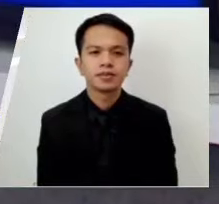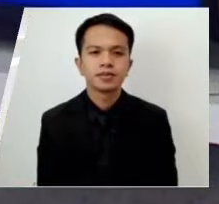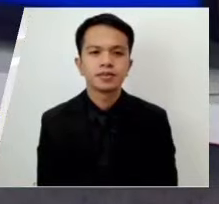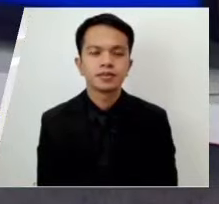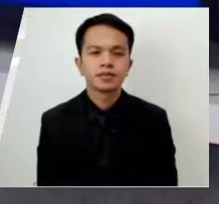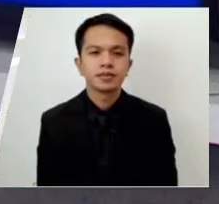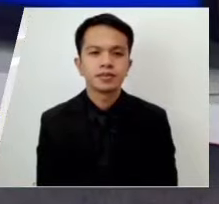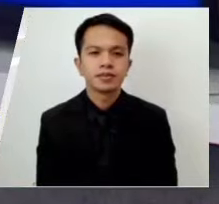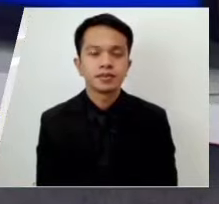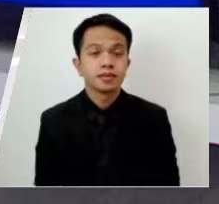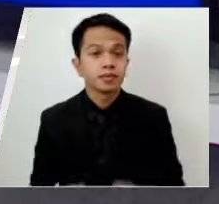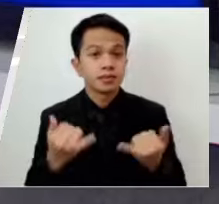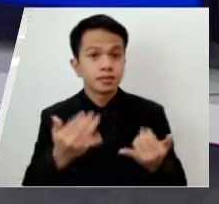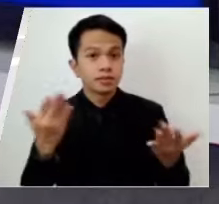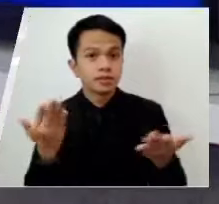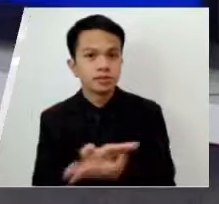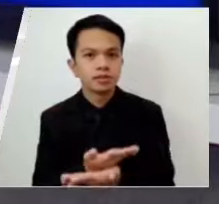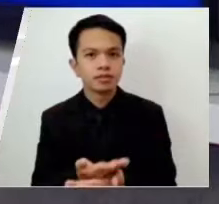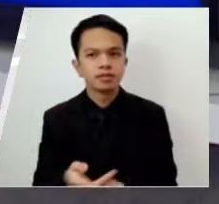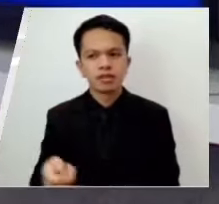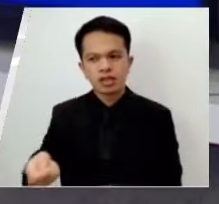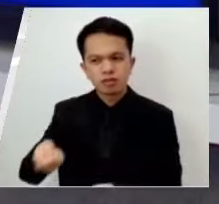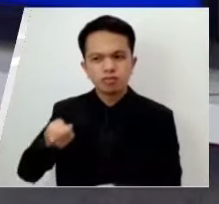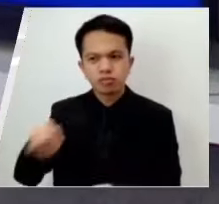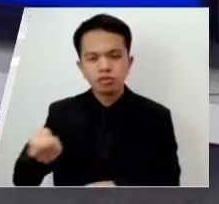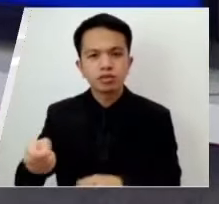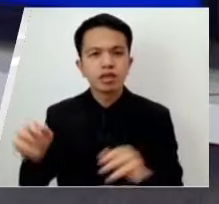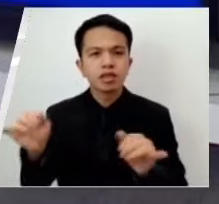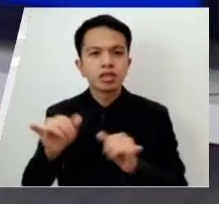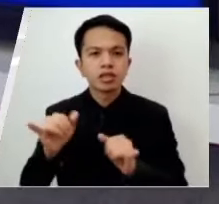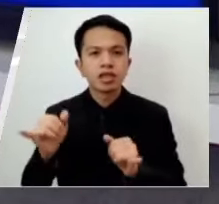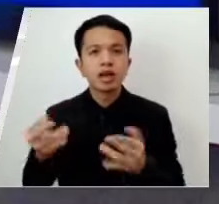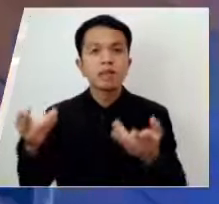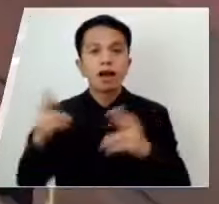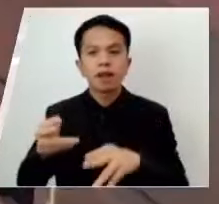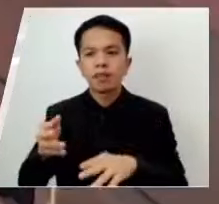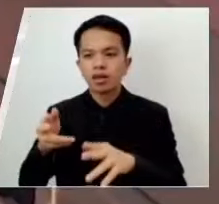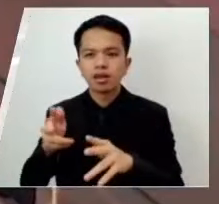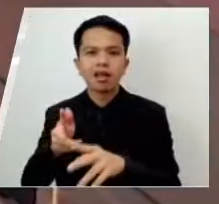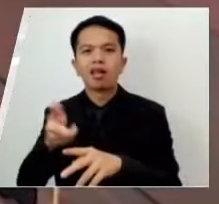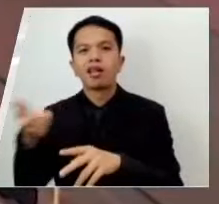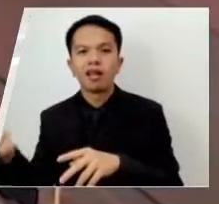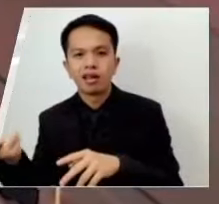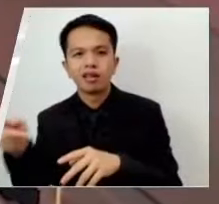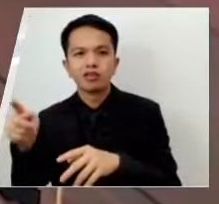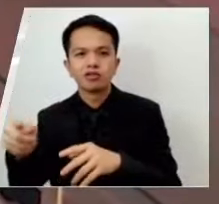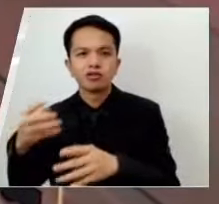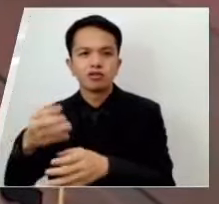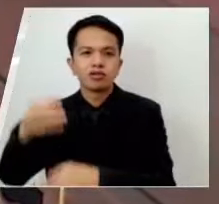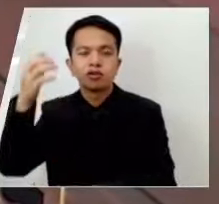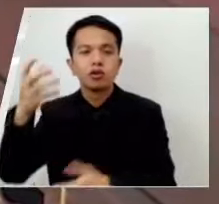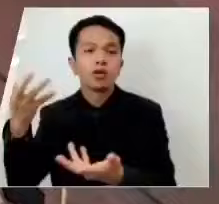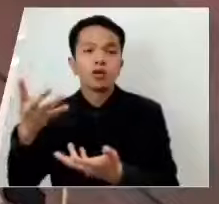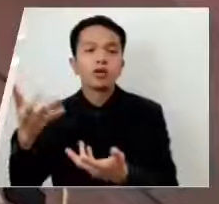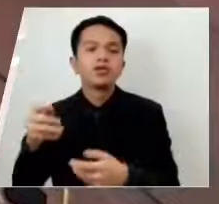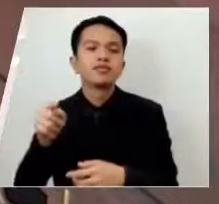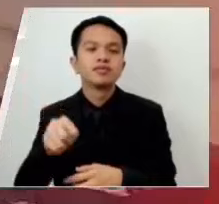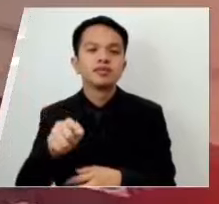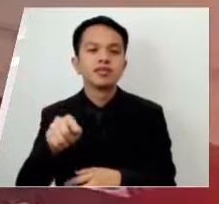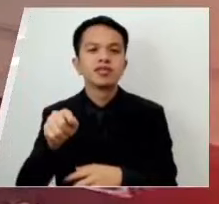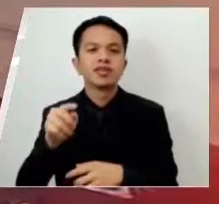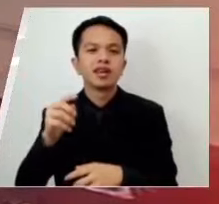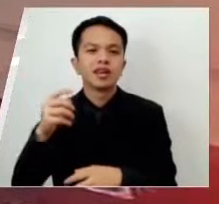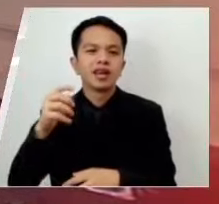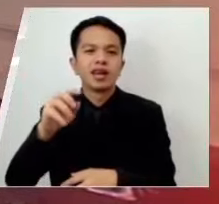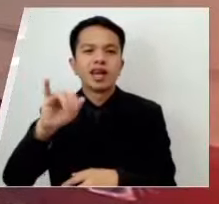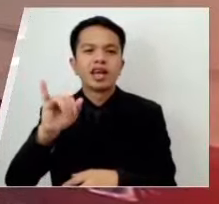Bago sa saksi, sinaksak na. Bumangga pa sa poste. Yan ang sinapit ng driver ng isang truck sa San Vicente, Ilocos Sur. Nagpapagaling